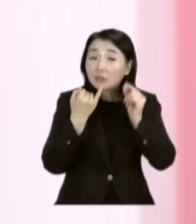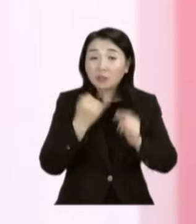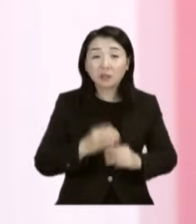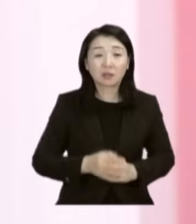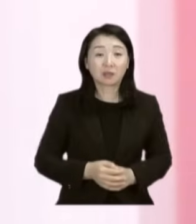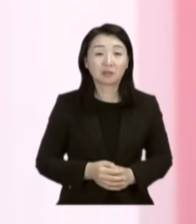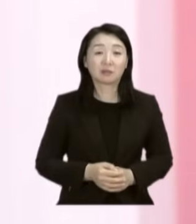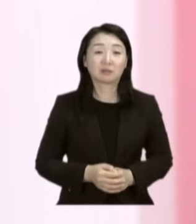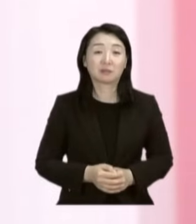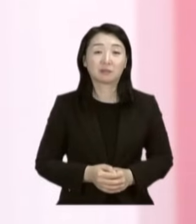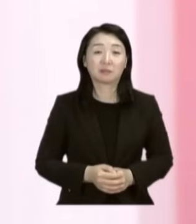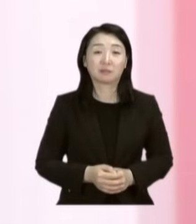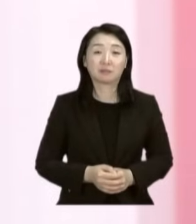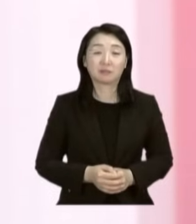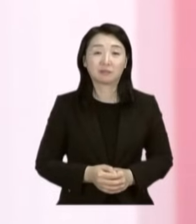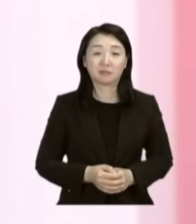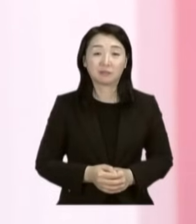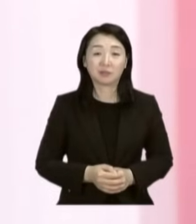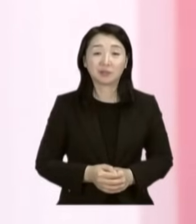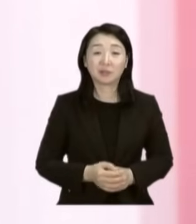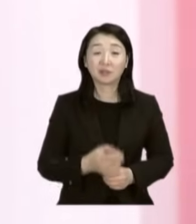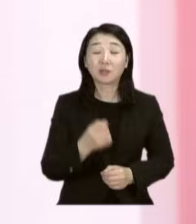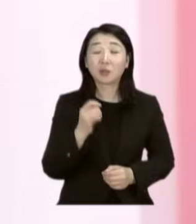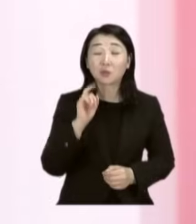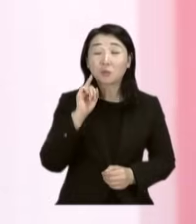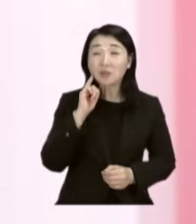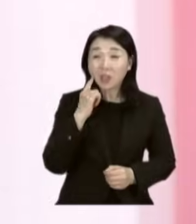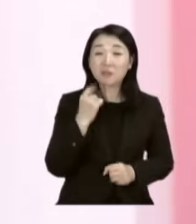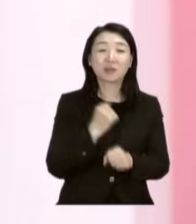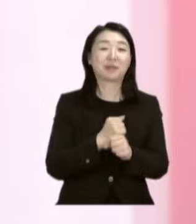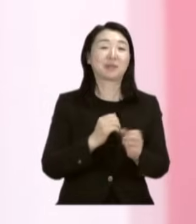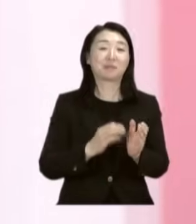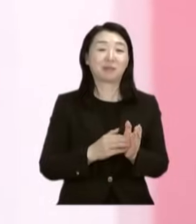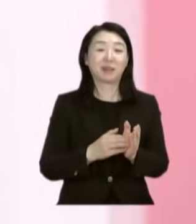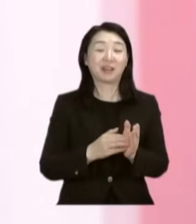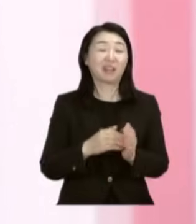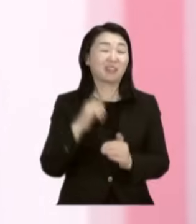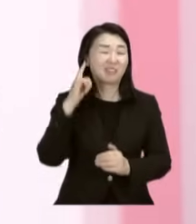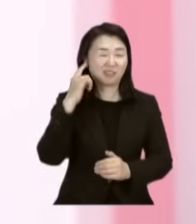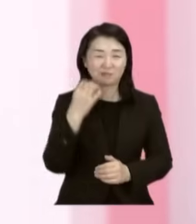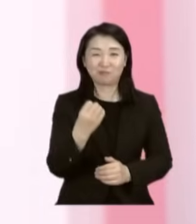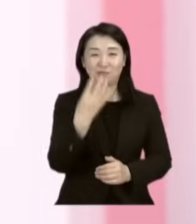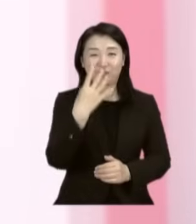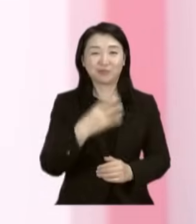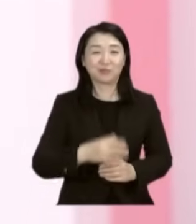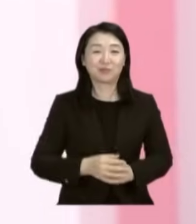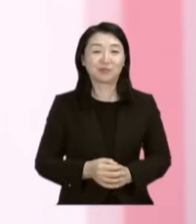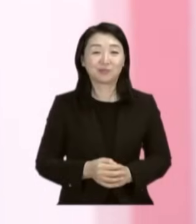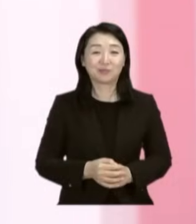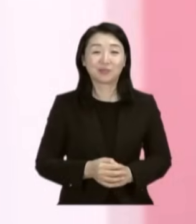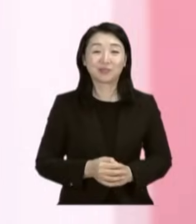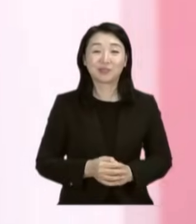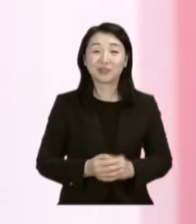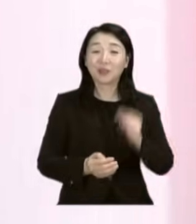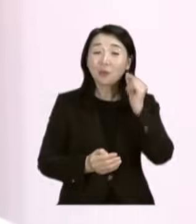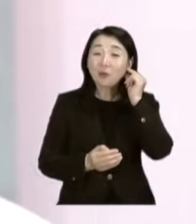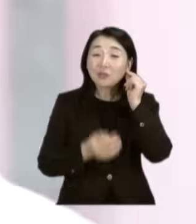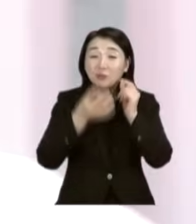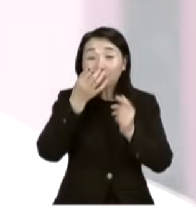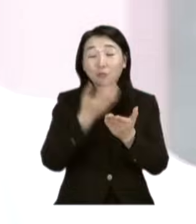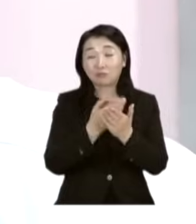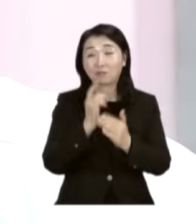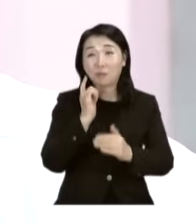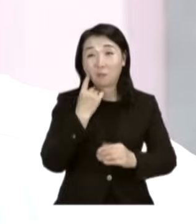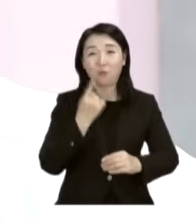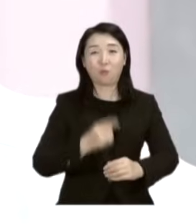왼쪽 귀도 좀 됐는데 여기는 좀 이쁘게 빚어진 편입니다 여기 좀 못생기게 비 그럼 왼쪽도 좀 이렇게 보여 주세요 이렇게